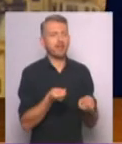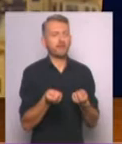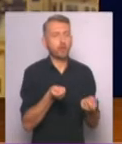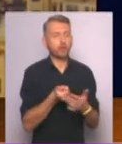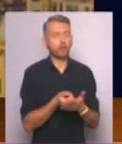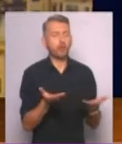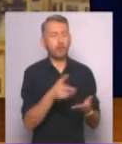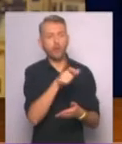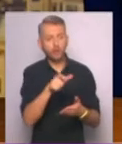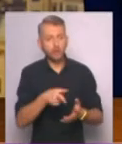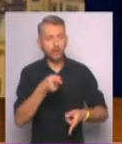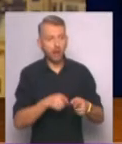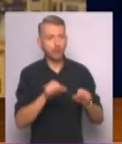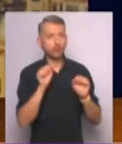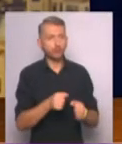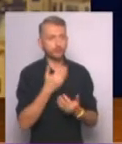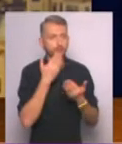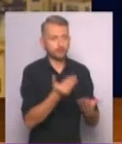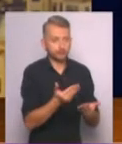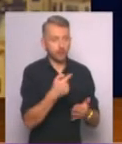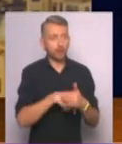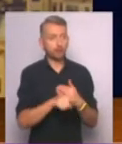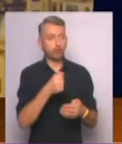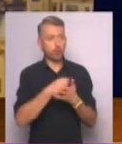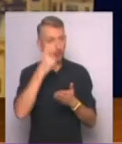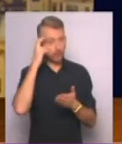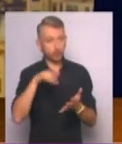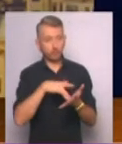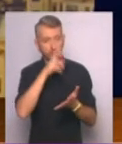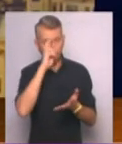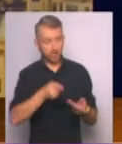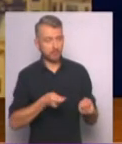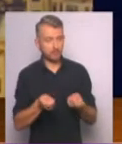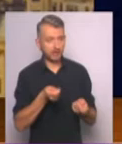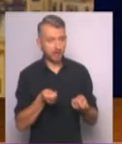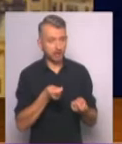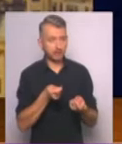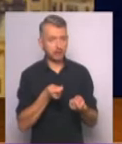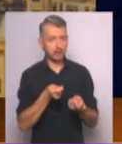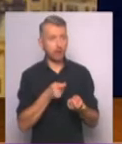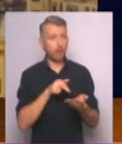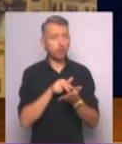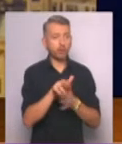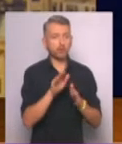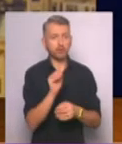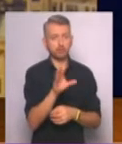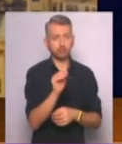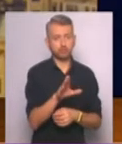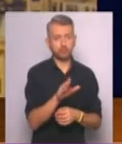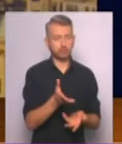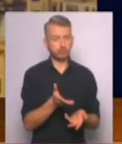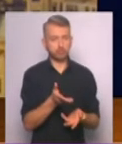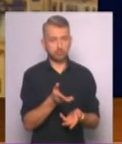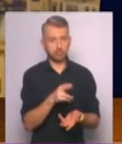люди реально могли би достукатись, оскільки до Київської міської держадміністрації за прохід тільки по пропуска, по